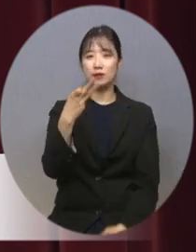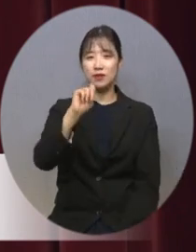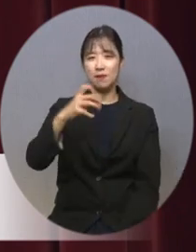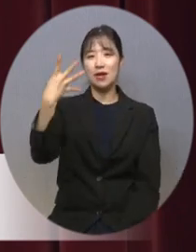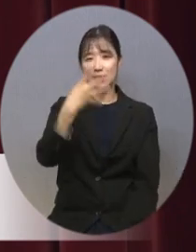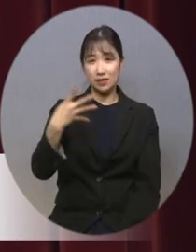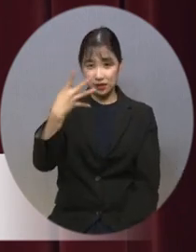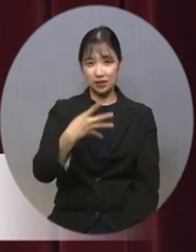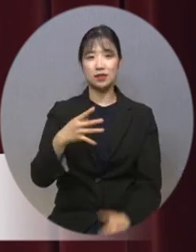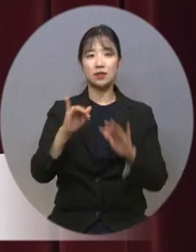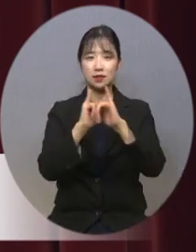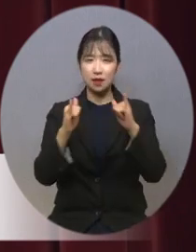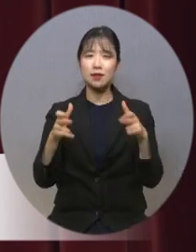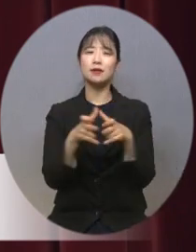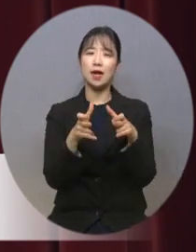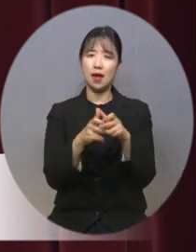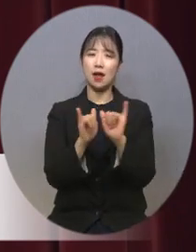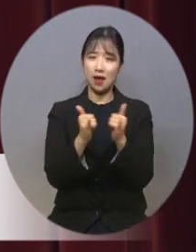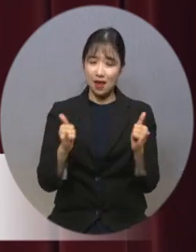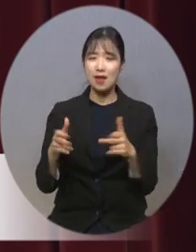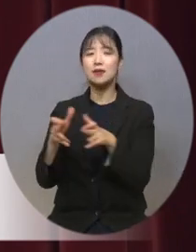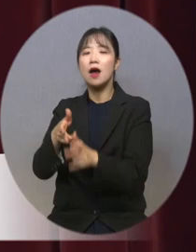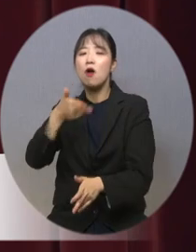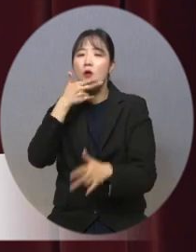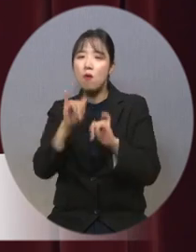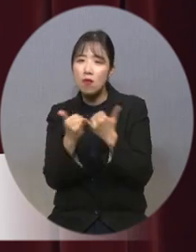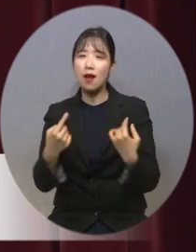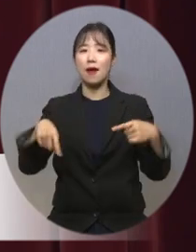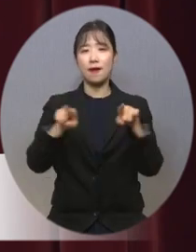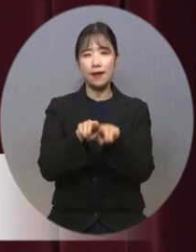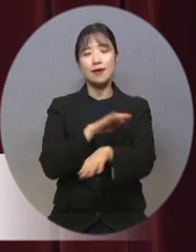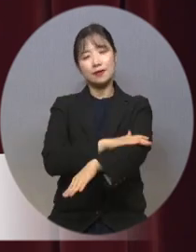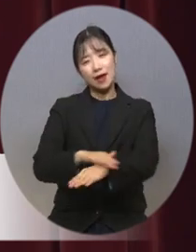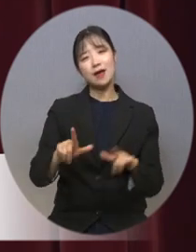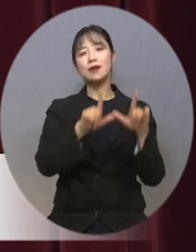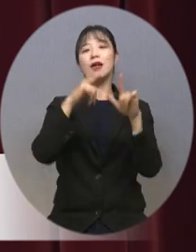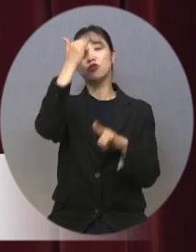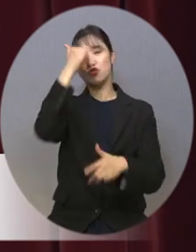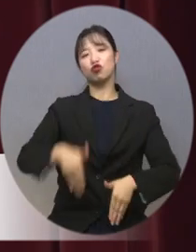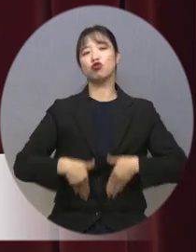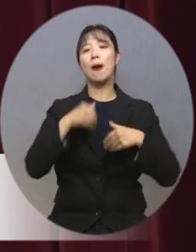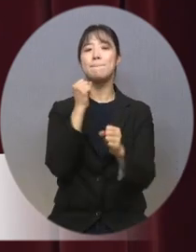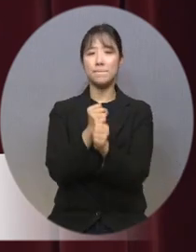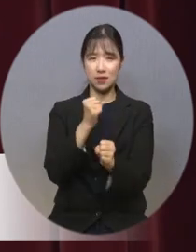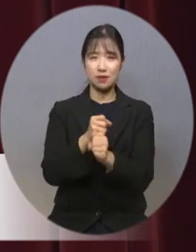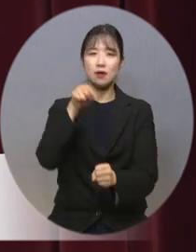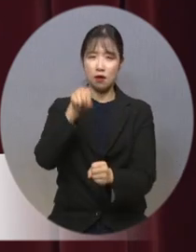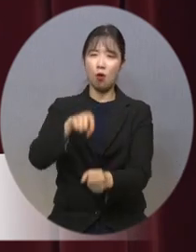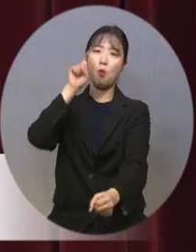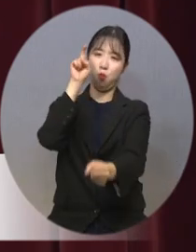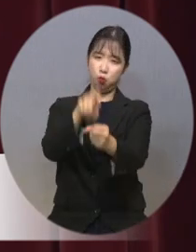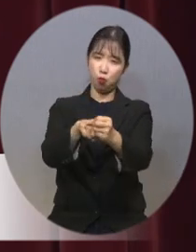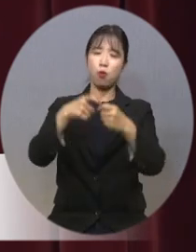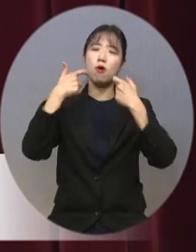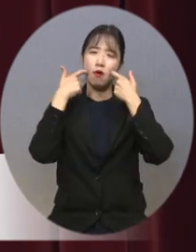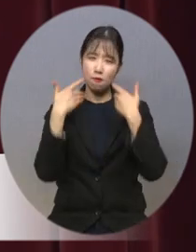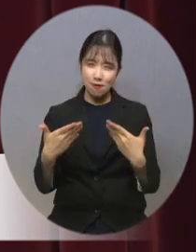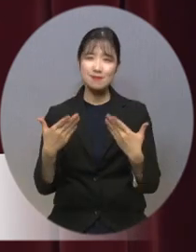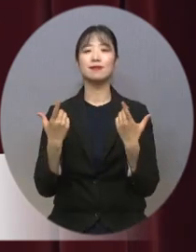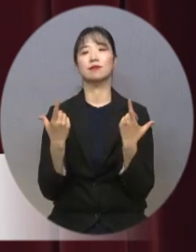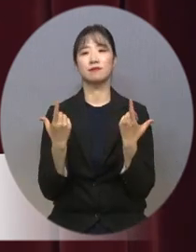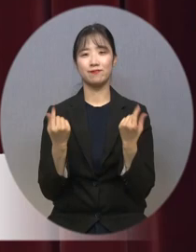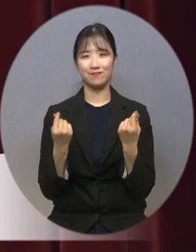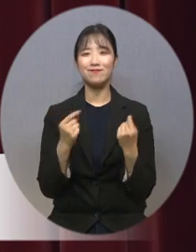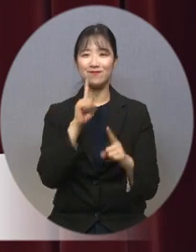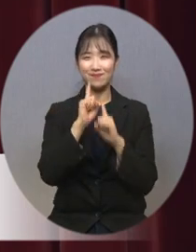분이 장애인분들이 비장애인과 더불어 잘 사는 충남을 만들자. 이것이 도정의 확실한 목표 중에 목표다.